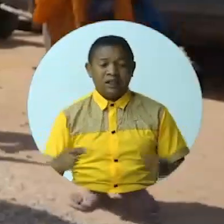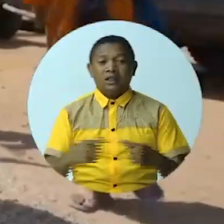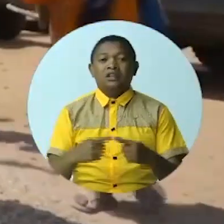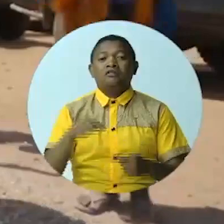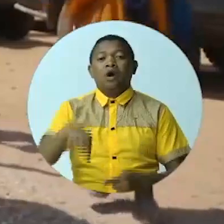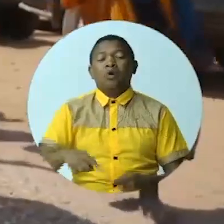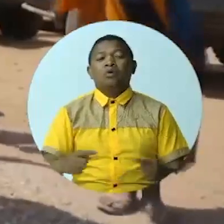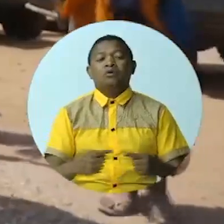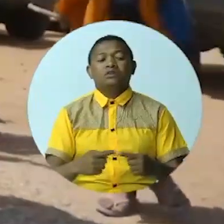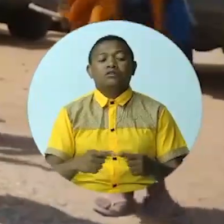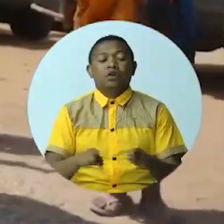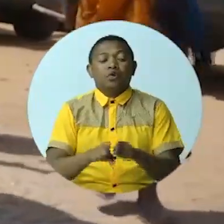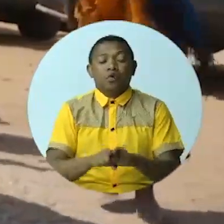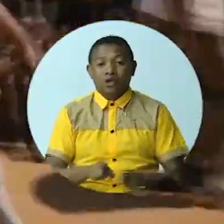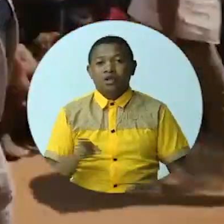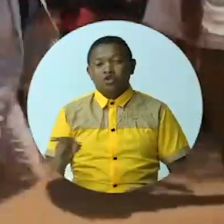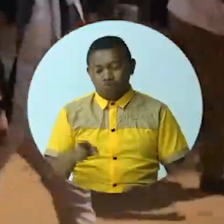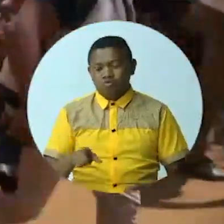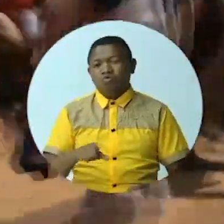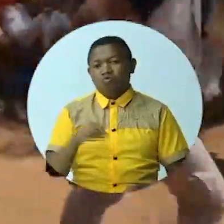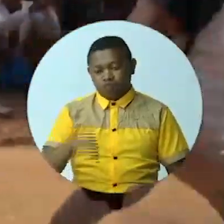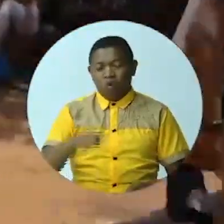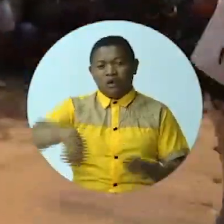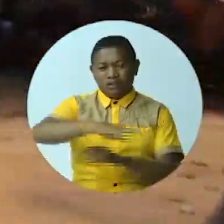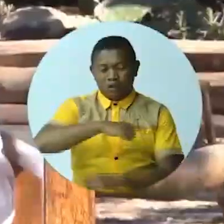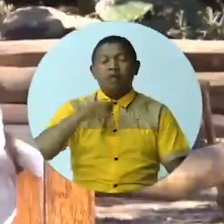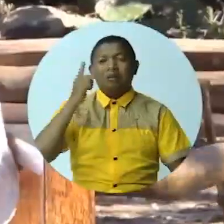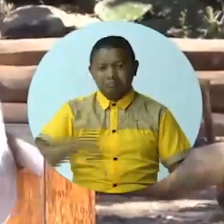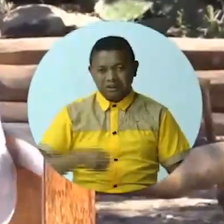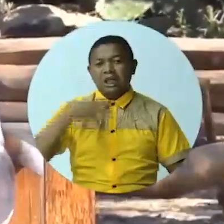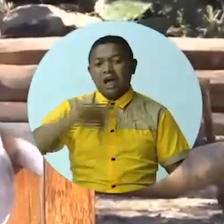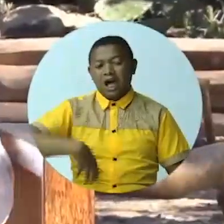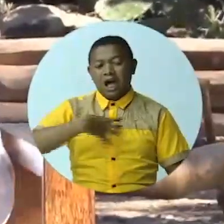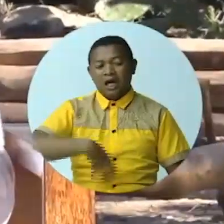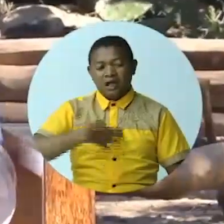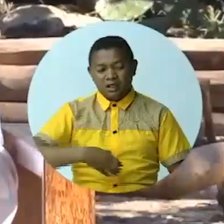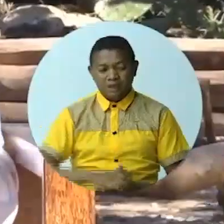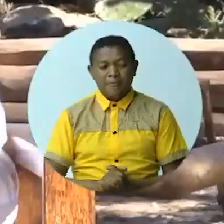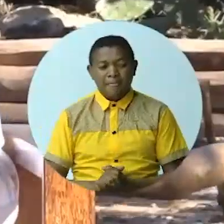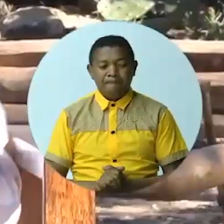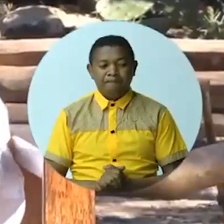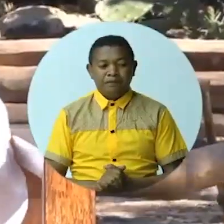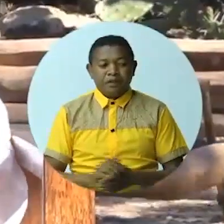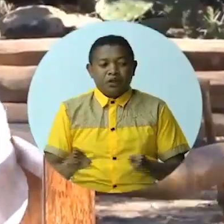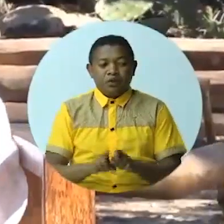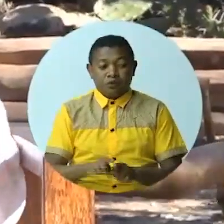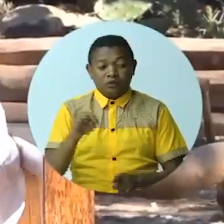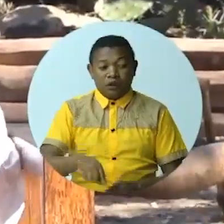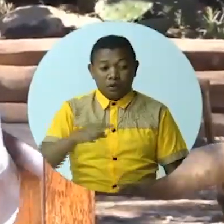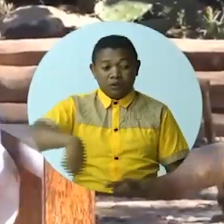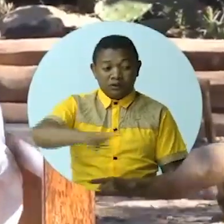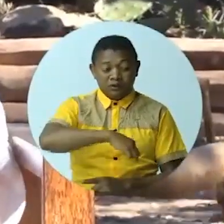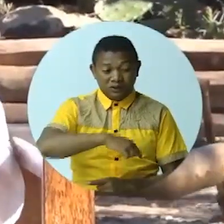ny valana retina mbola isiny ny tsinika retina dia mametraka tsika mbola metraka mifetetra hoe tsy